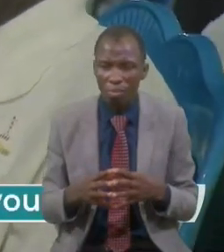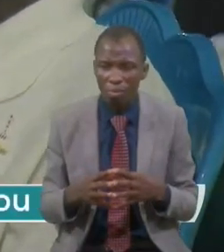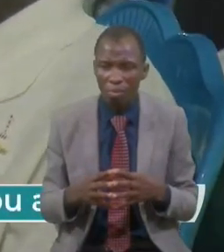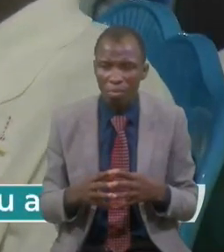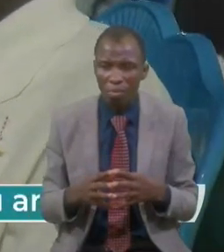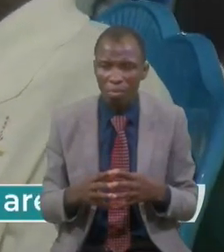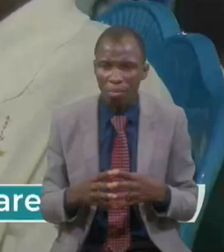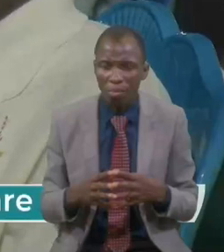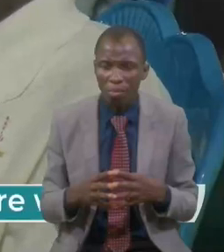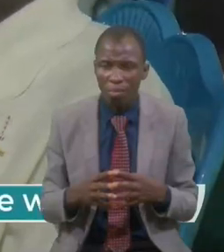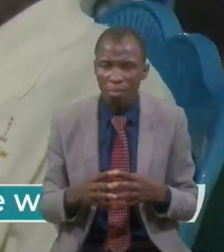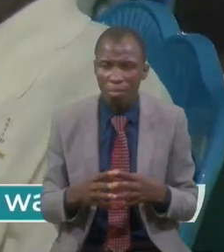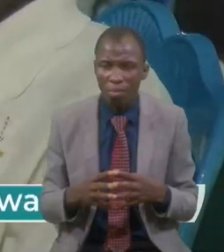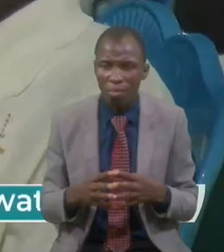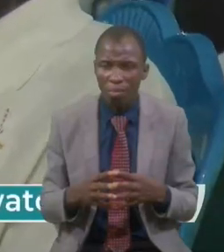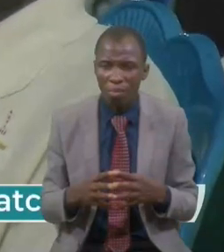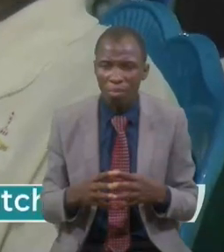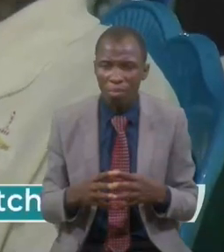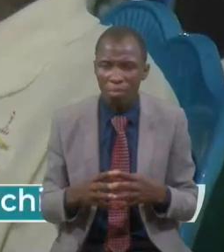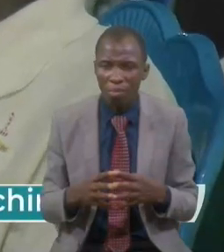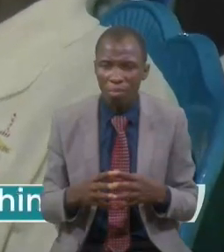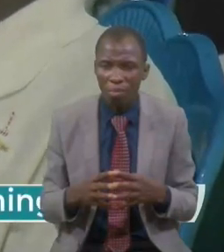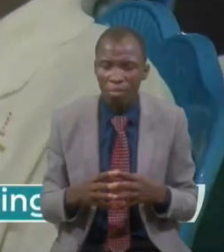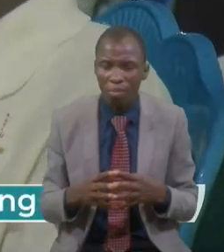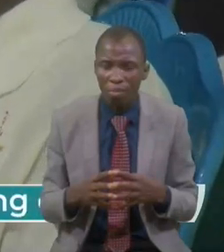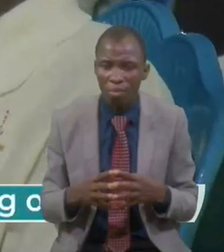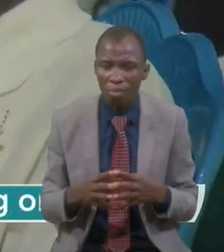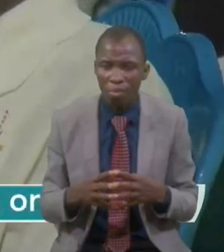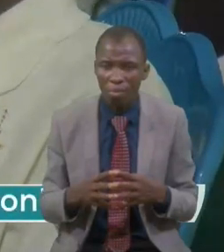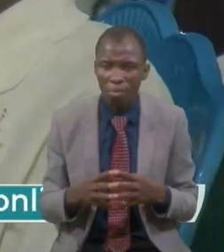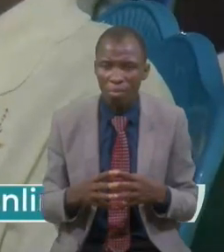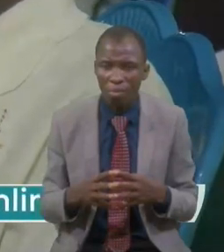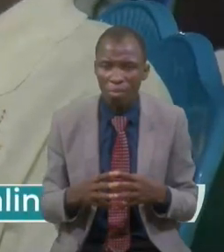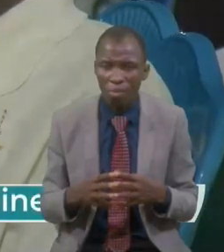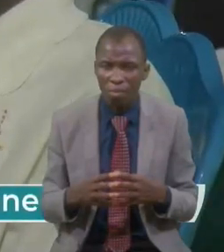témoignage chacun doit quitter ici avec son témoignage